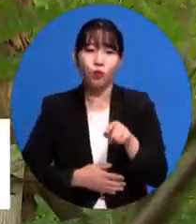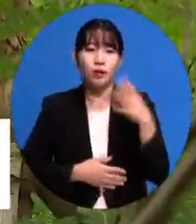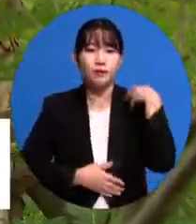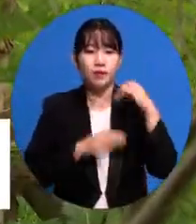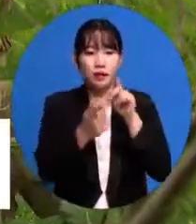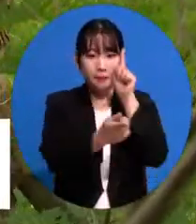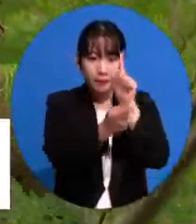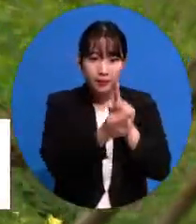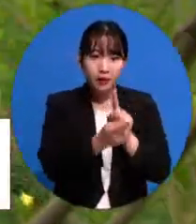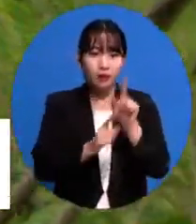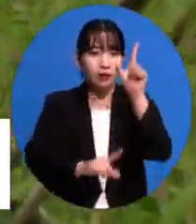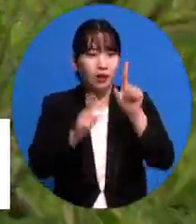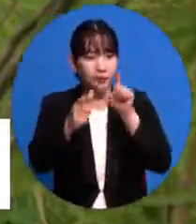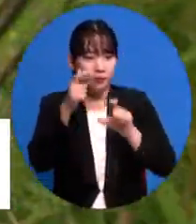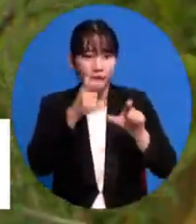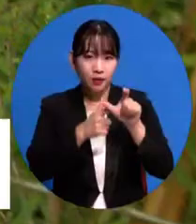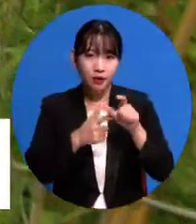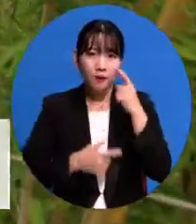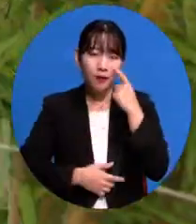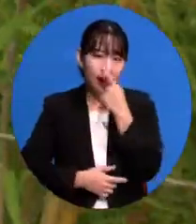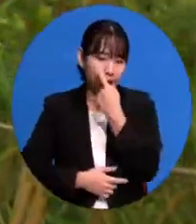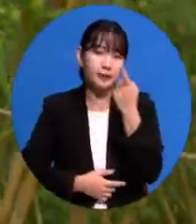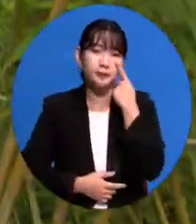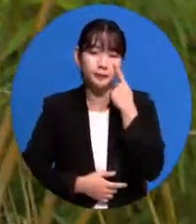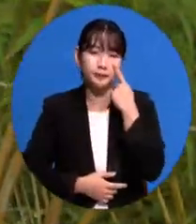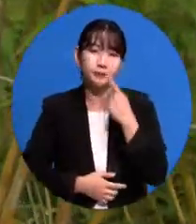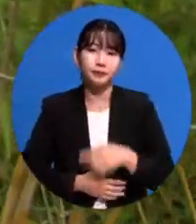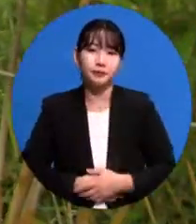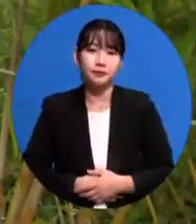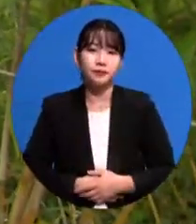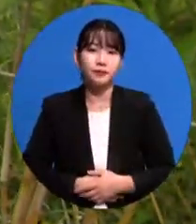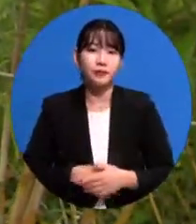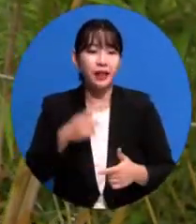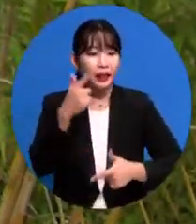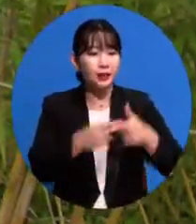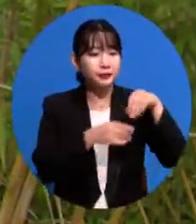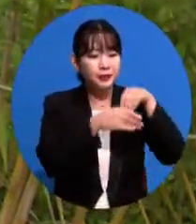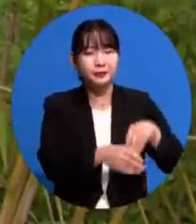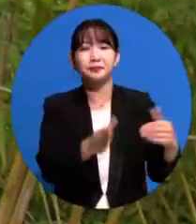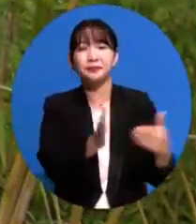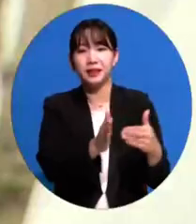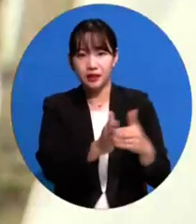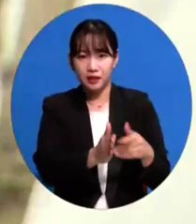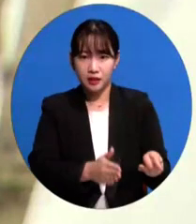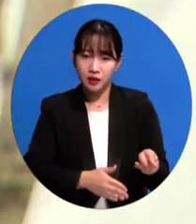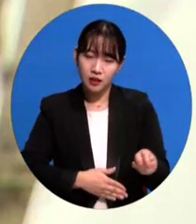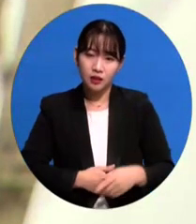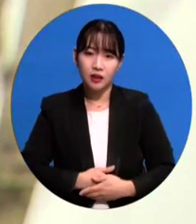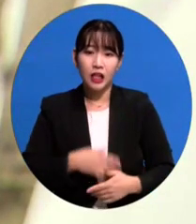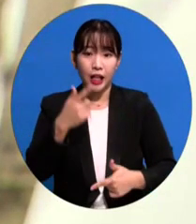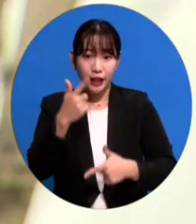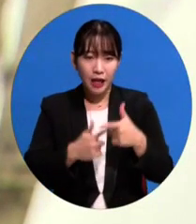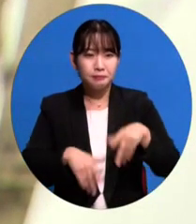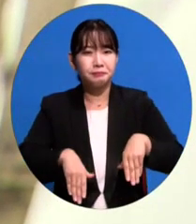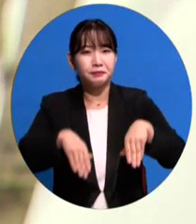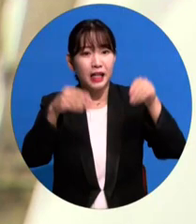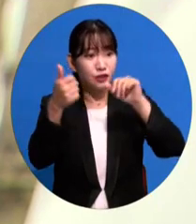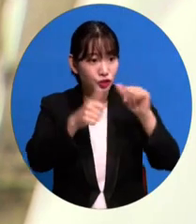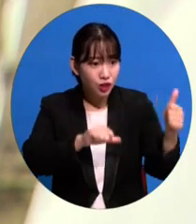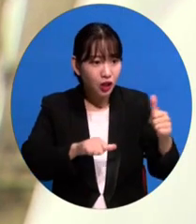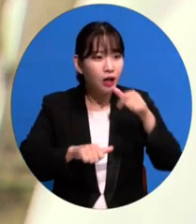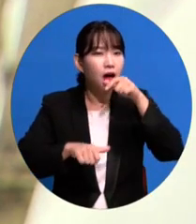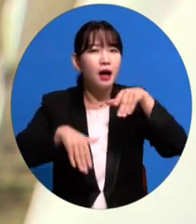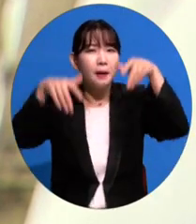담당자를 만나보고 상황 파악을 해보고 있습니다. 그저 나무를 심기만 할 뿐. 나무가 말라 죽으면